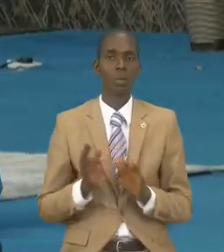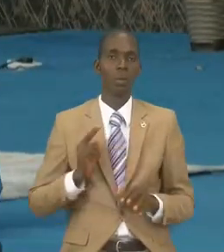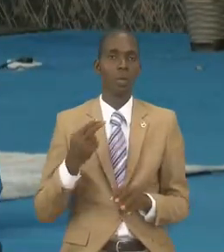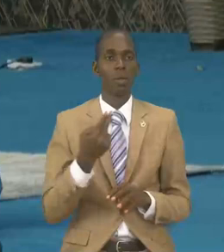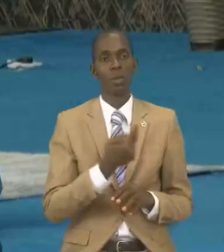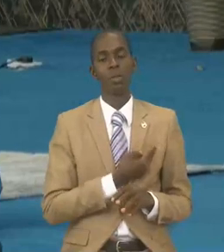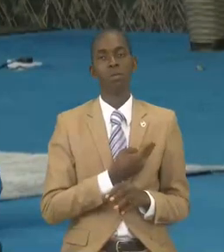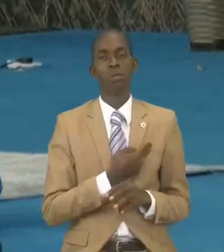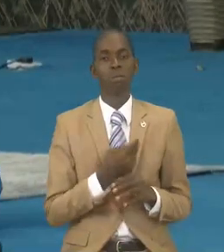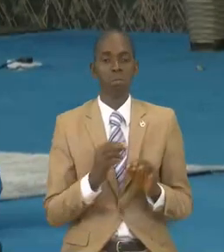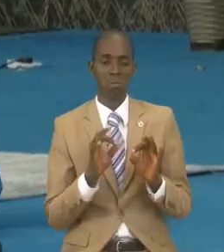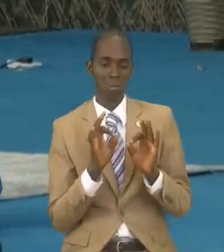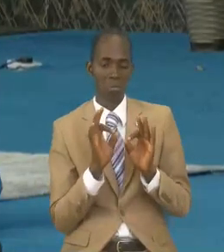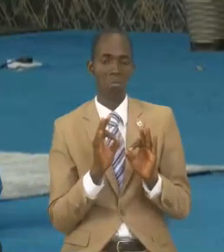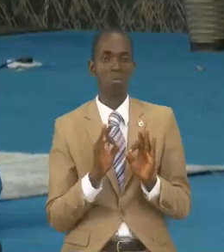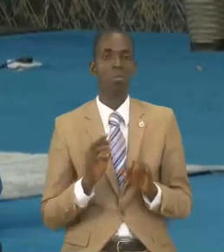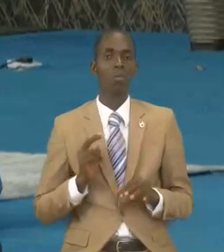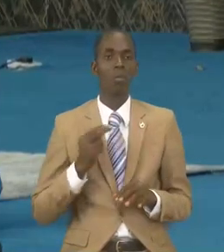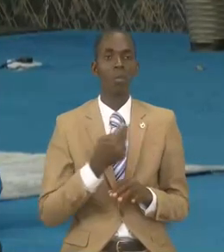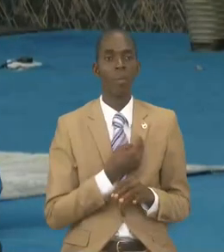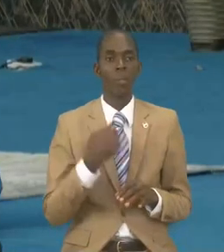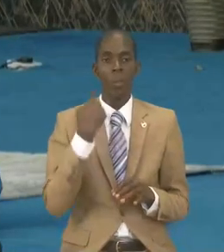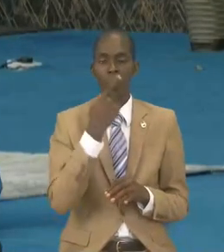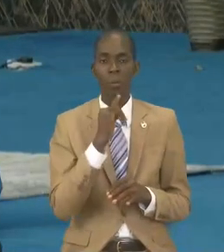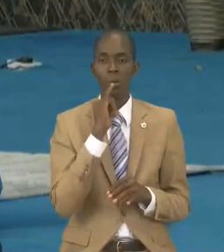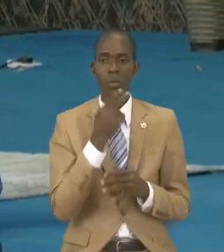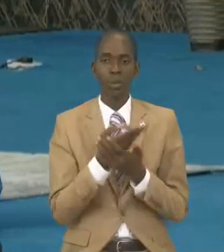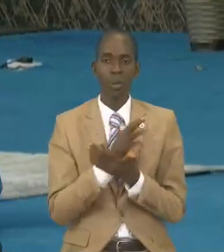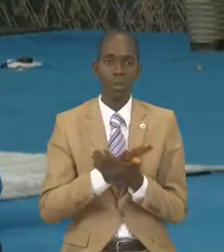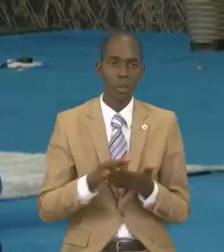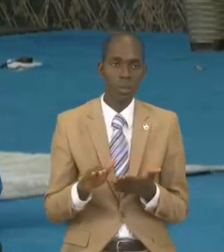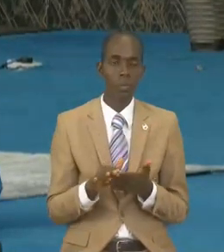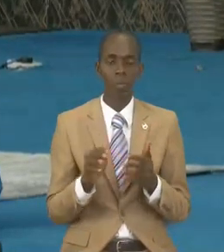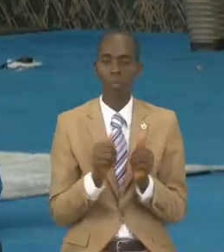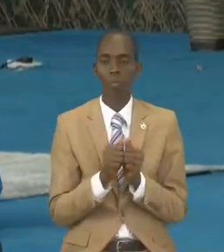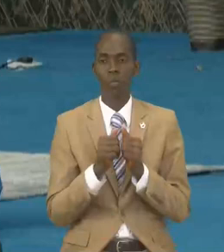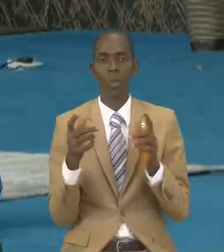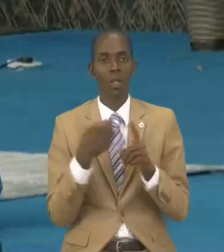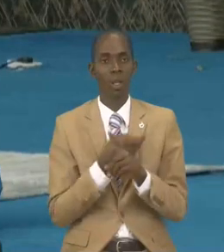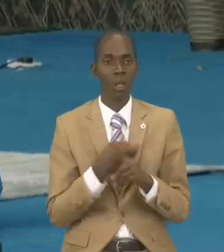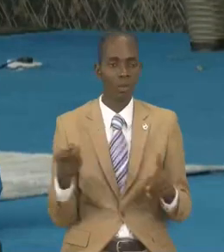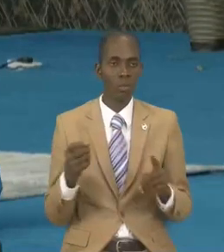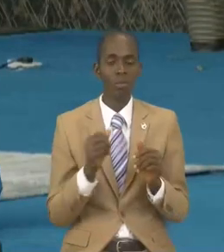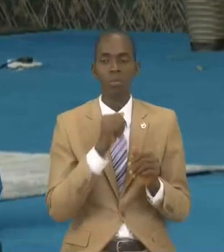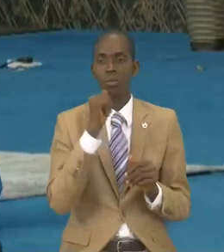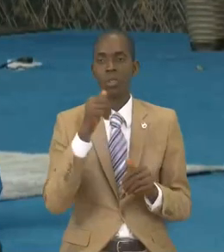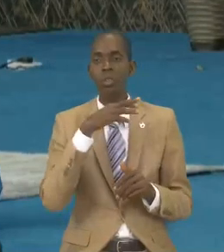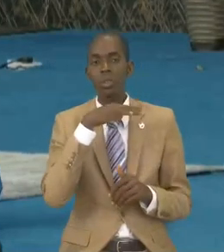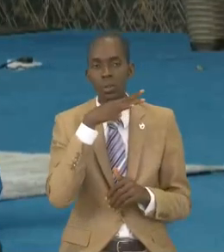Il nous convenait en effet d'avoir un souverain sacrificateur comme lui, saint, innocent, sans